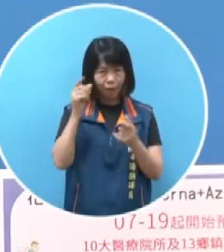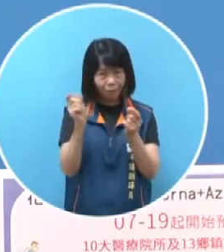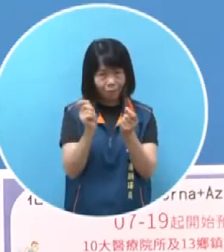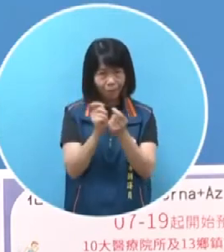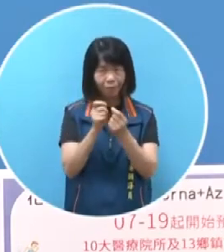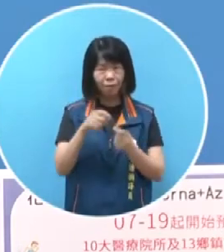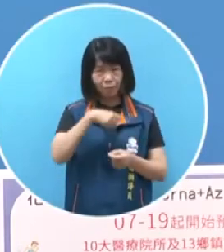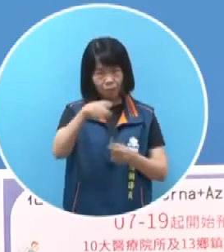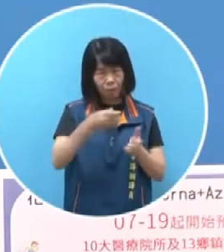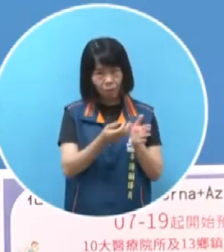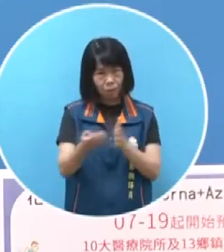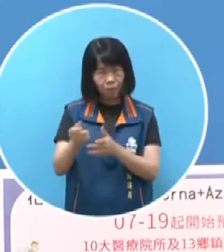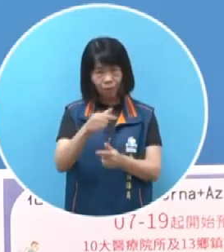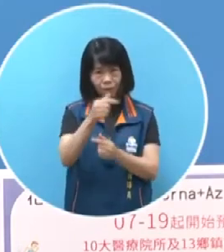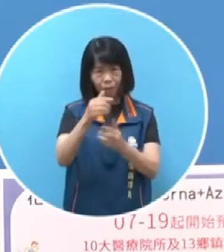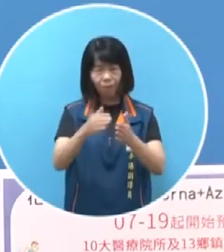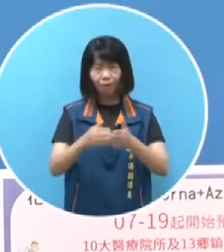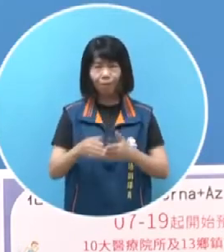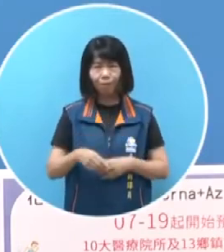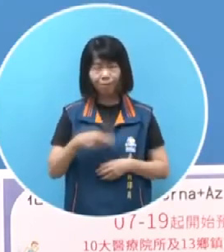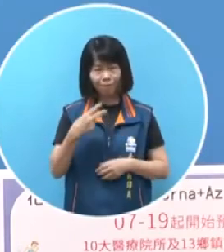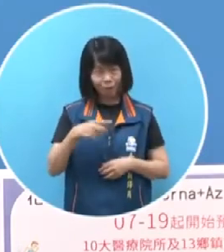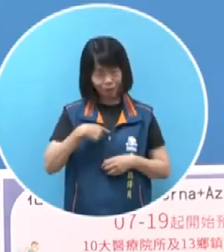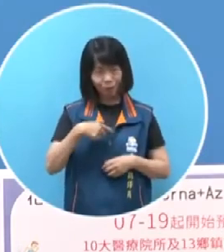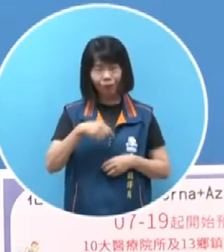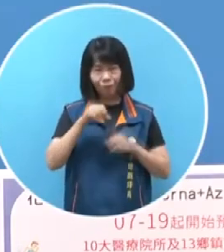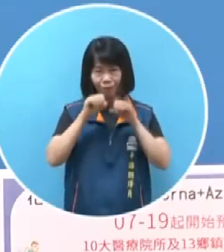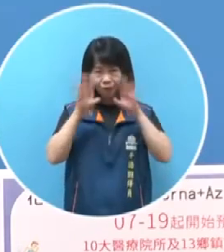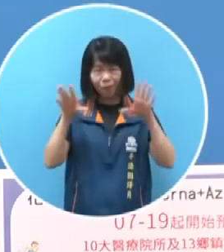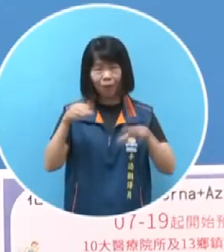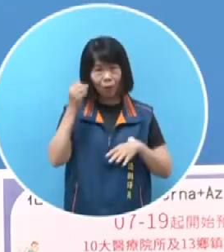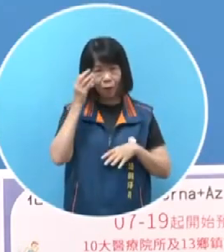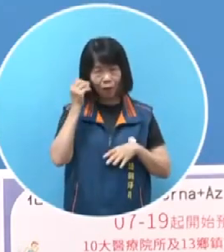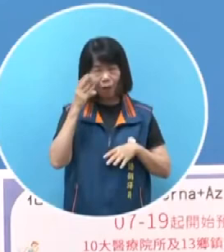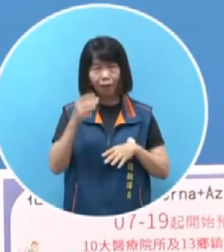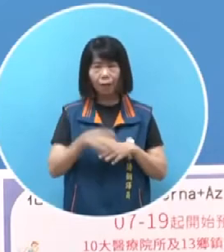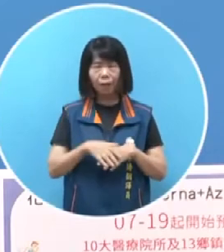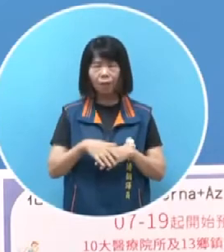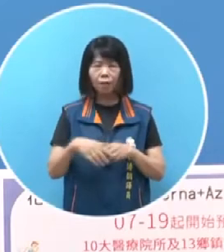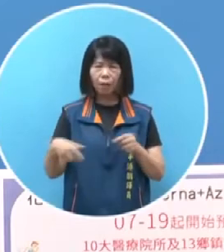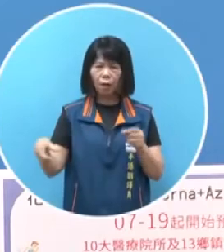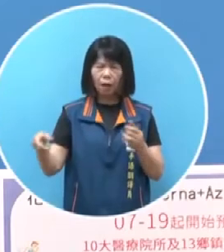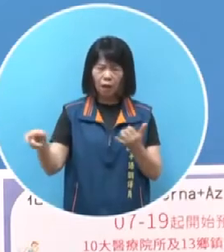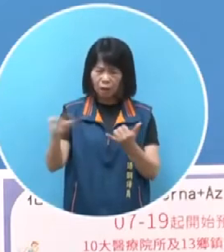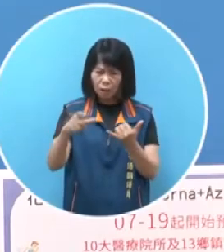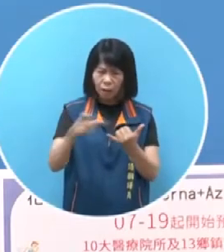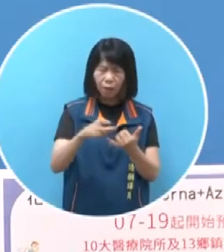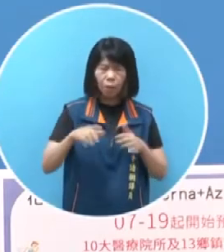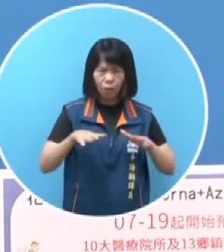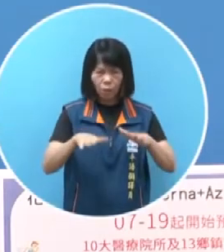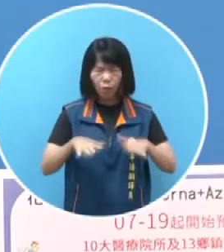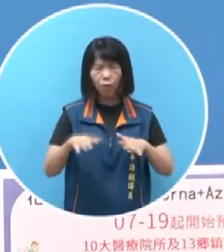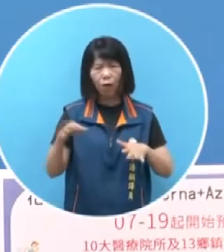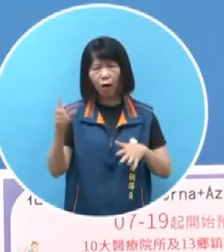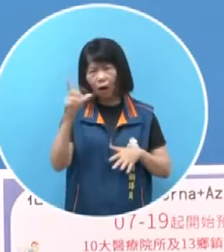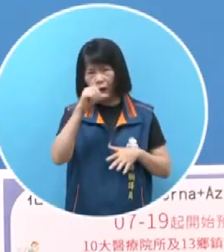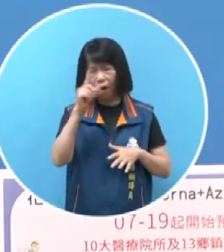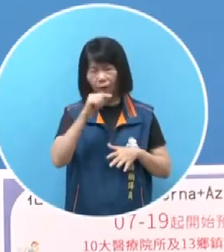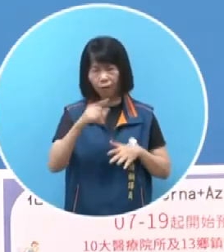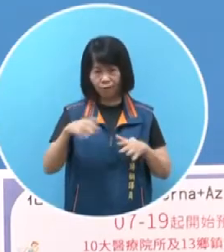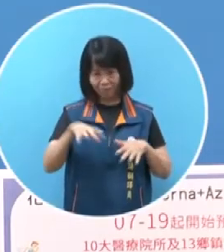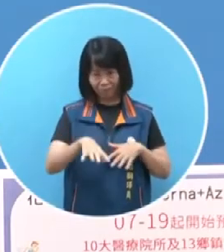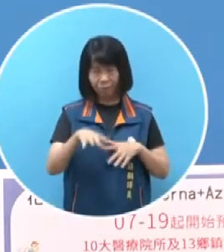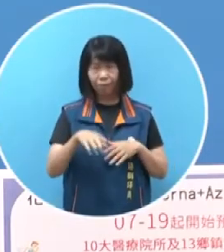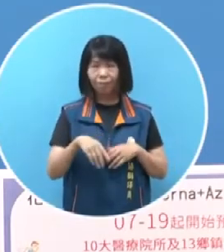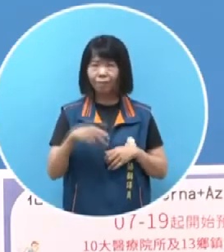准备。在这里正位还是呼吁大家，花莲是一个复合性灾害比较多的地方，